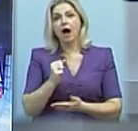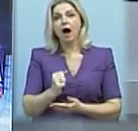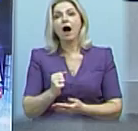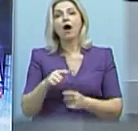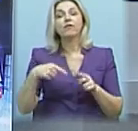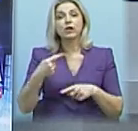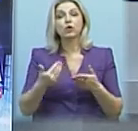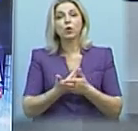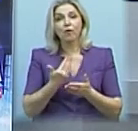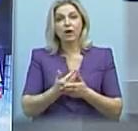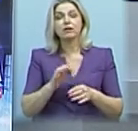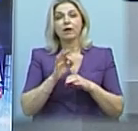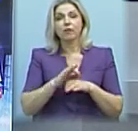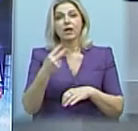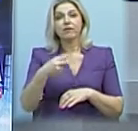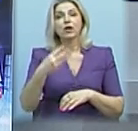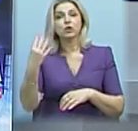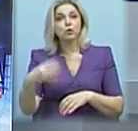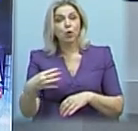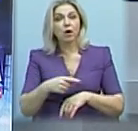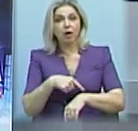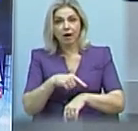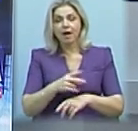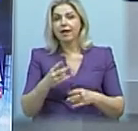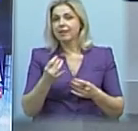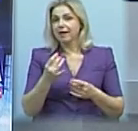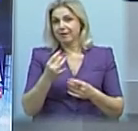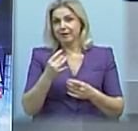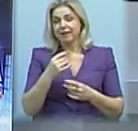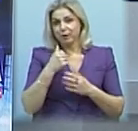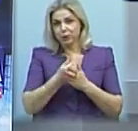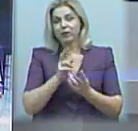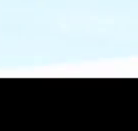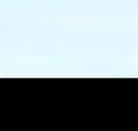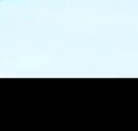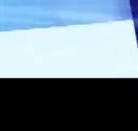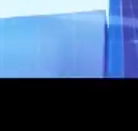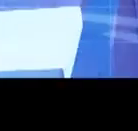наступний випуск новин вже о 20:40, тож не пропустіть і до зустрічі!